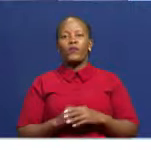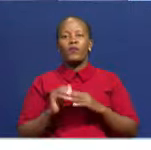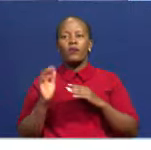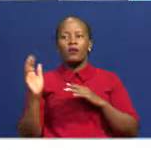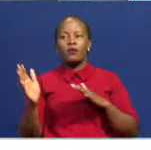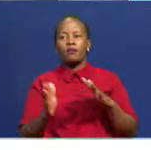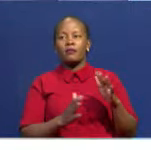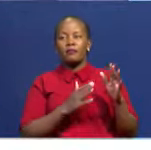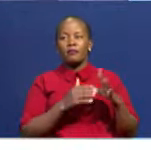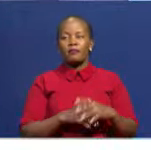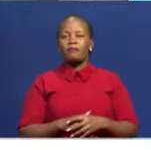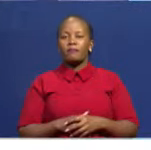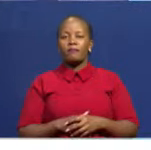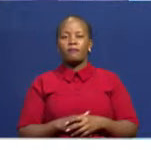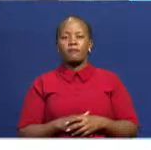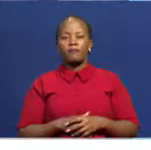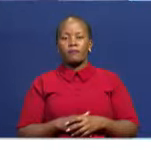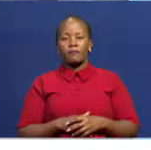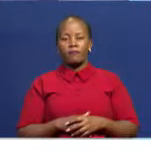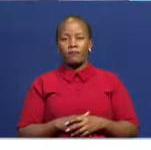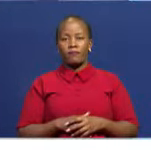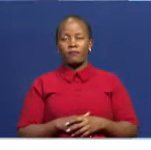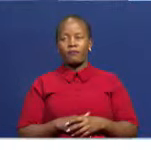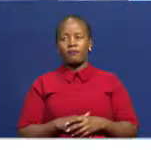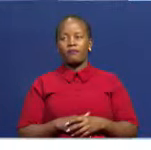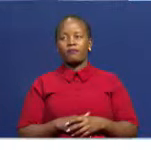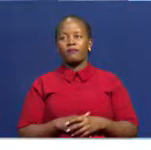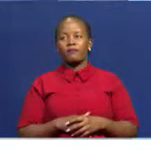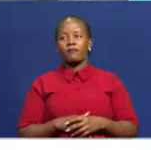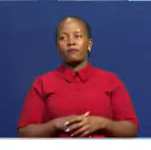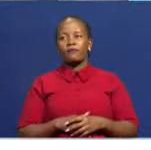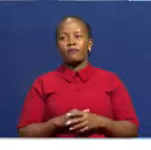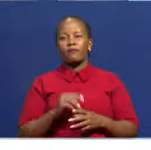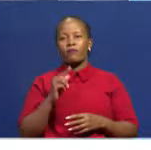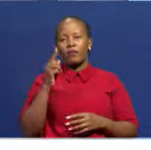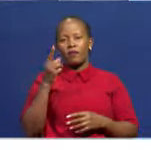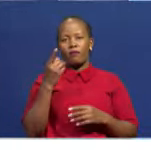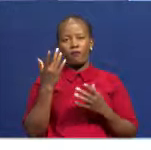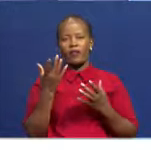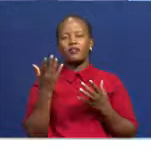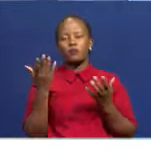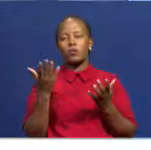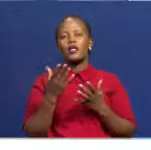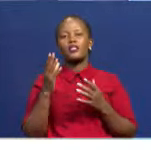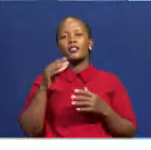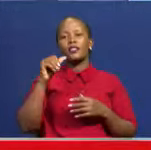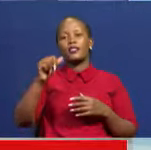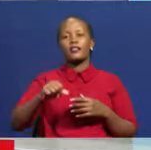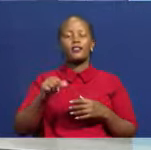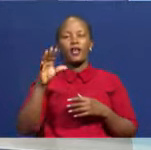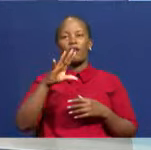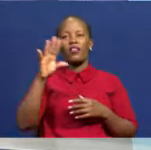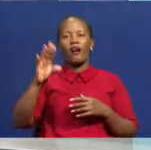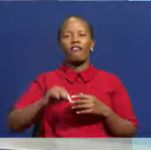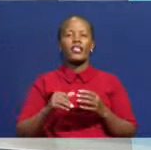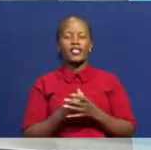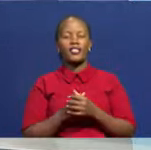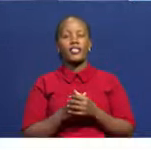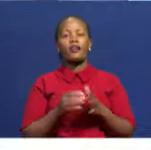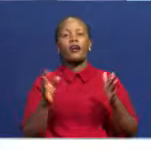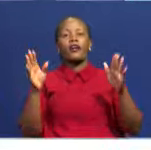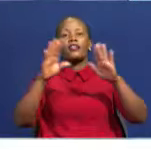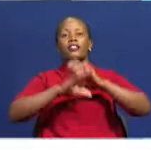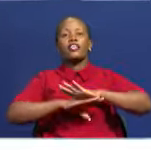Mtazamaji, tukitoka katika maeneo ya kaunti ya Mombasa, hebu tutue katika taifa la Afrika Kusini, ambapo naibu wa rais